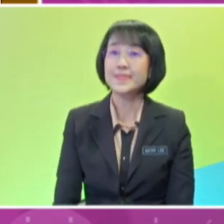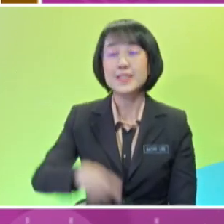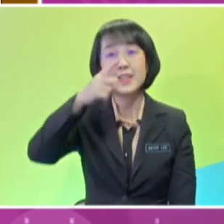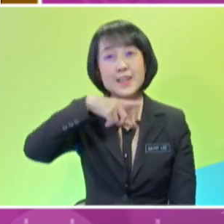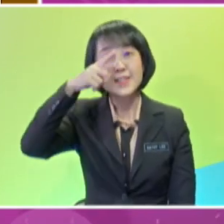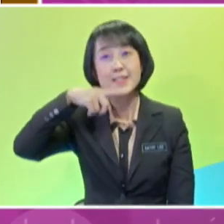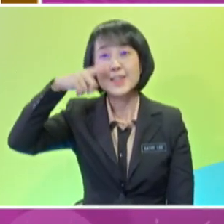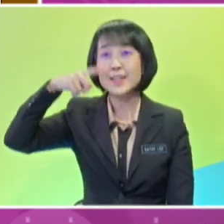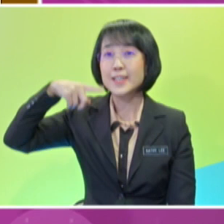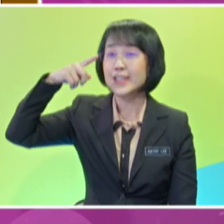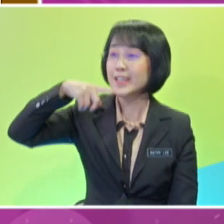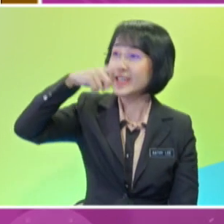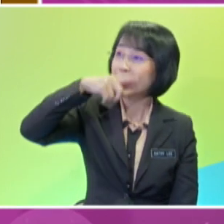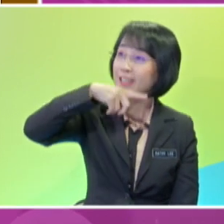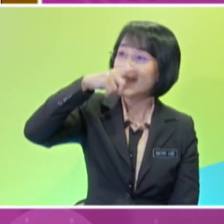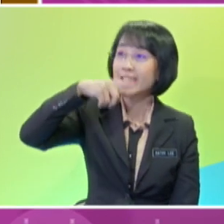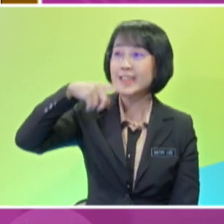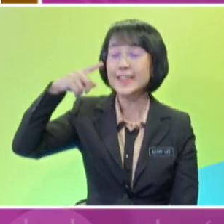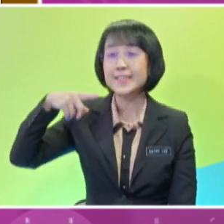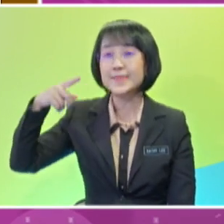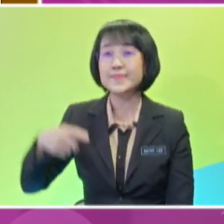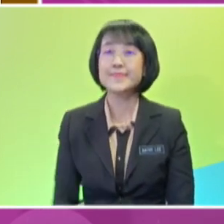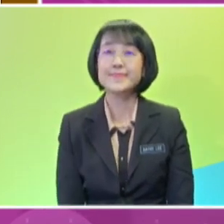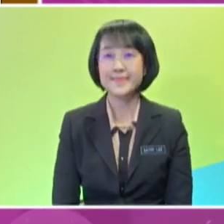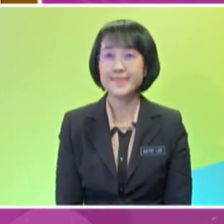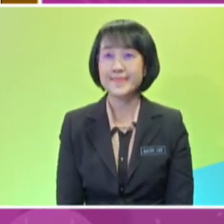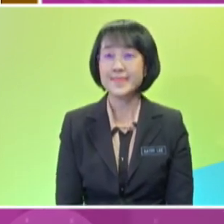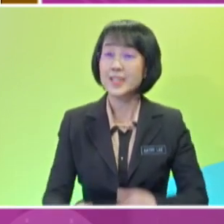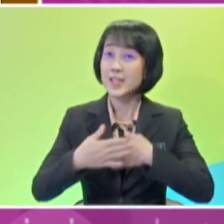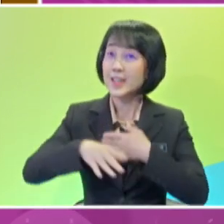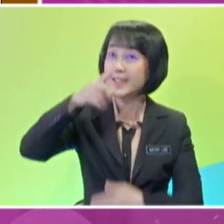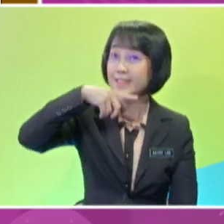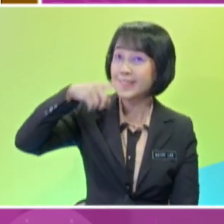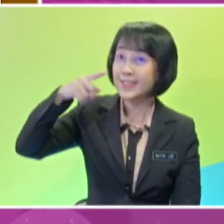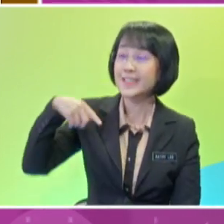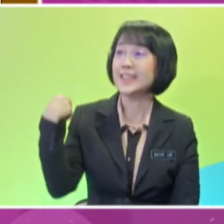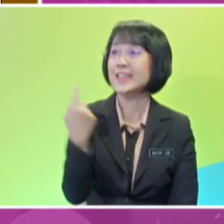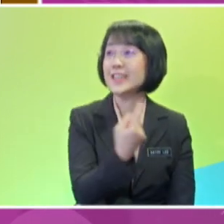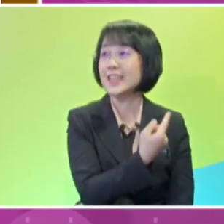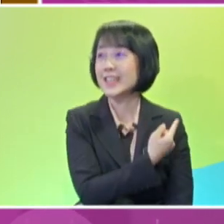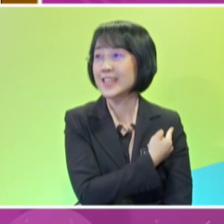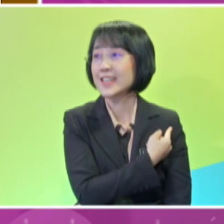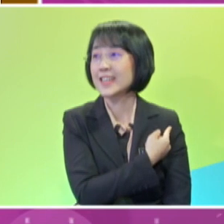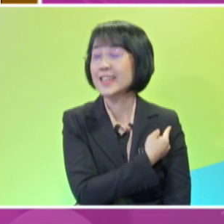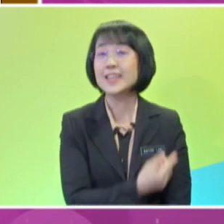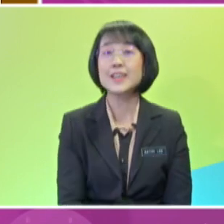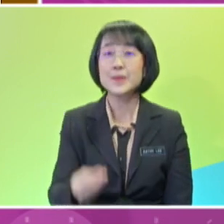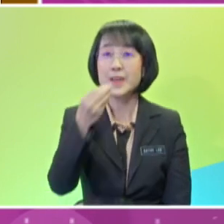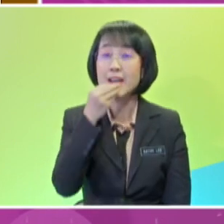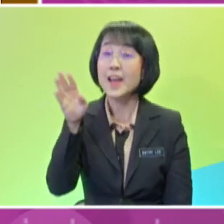gigi waktu pagi oke kita makan sarapan